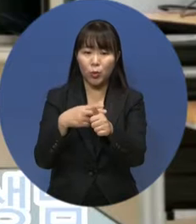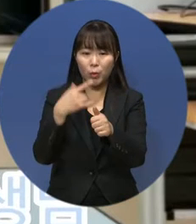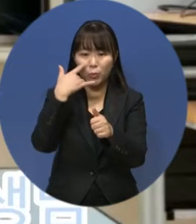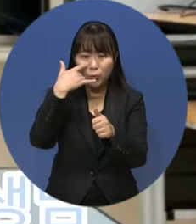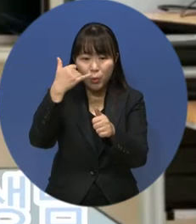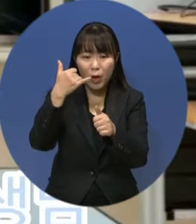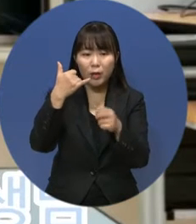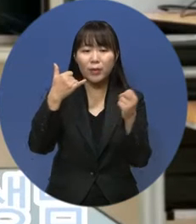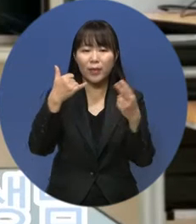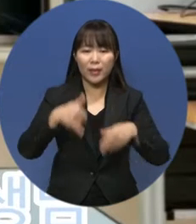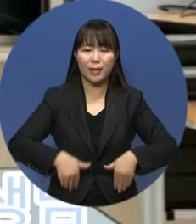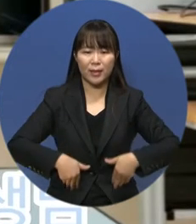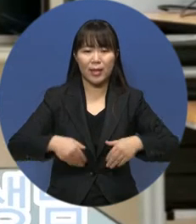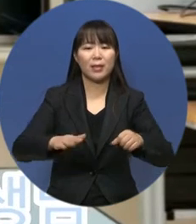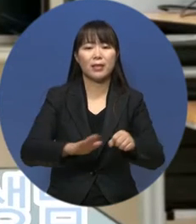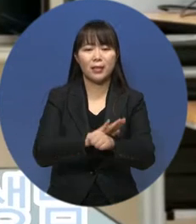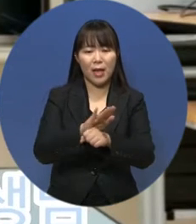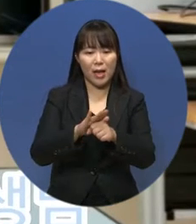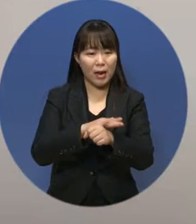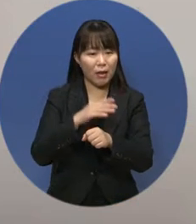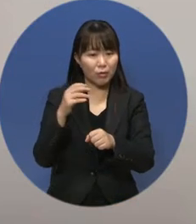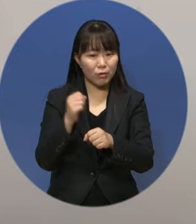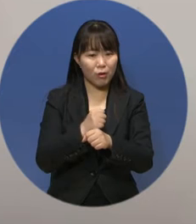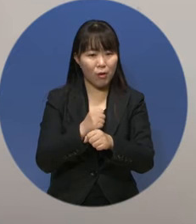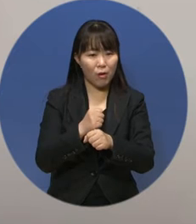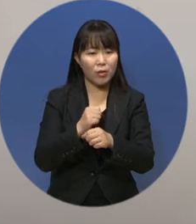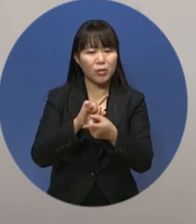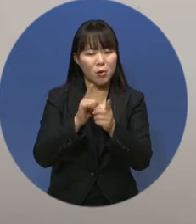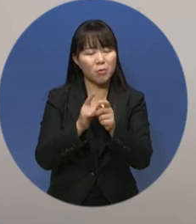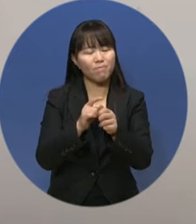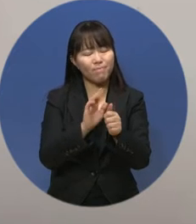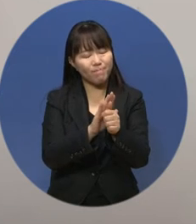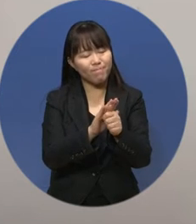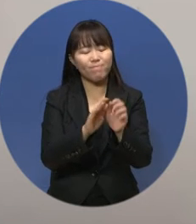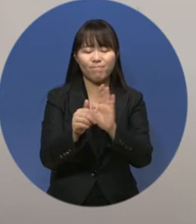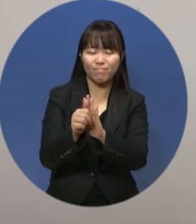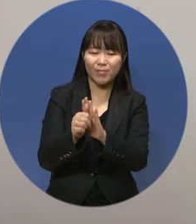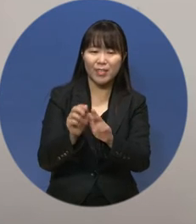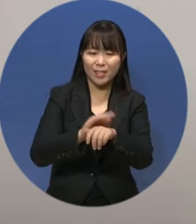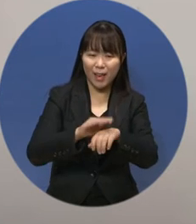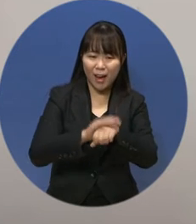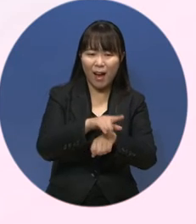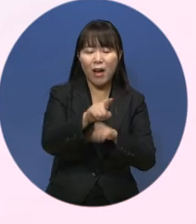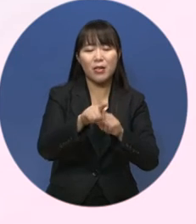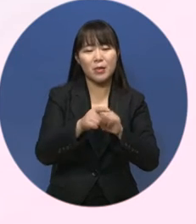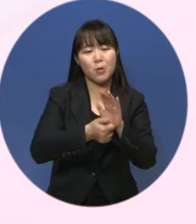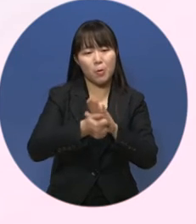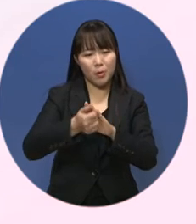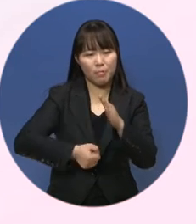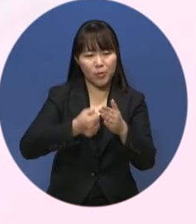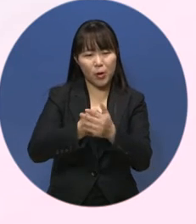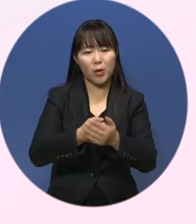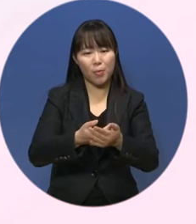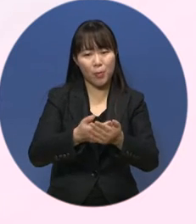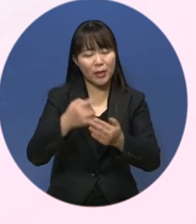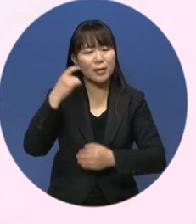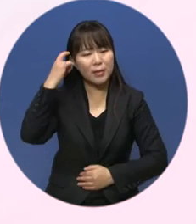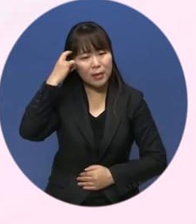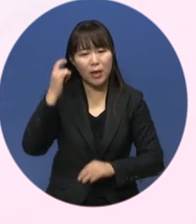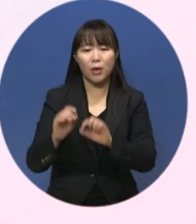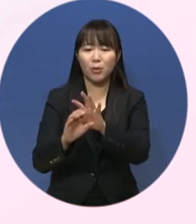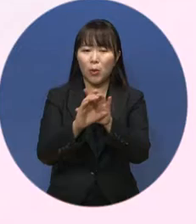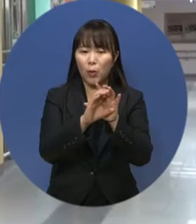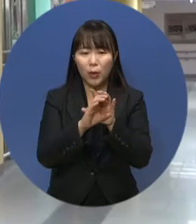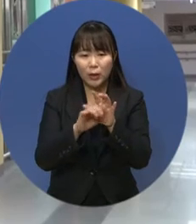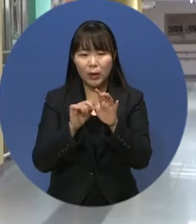부모의 따뜻한 사랑으로 어깨를 토닥이며 힘과 용기를 담아 보내는 의식이 코로나